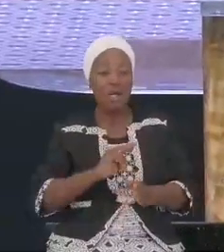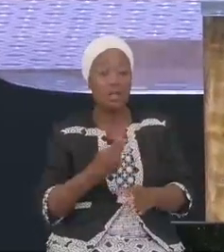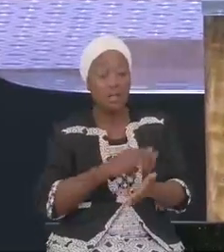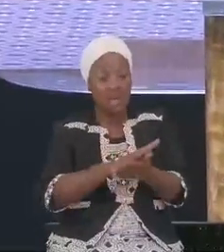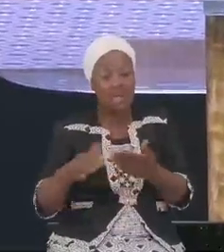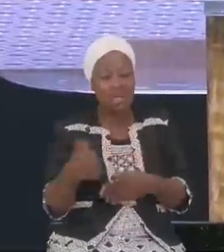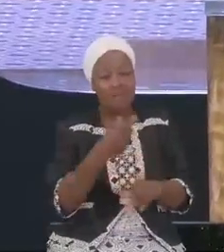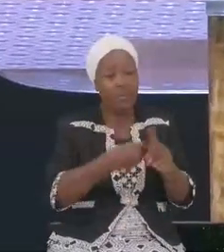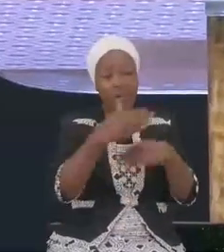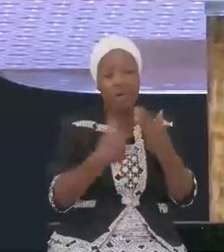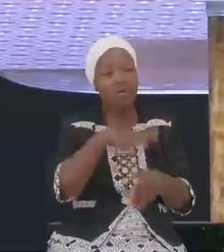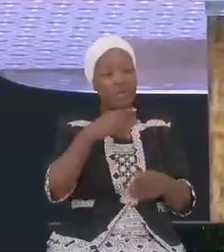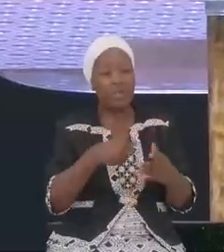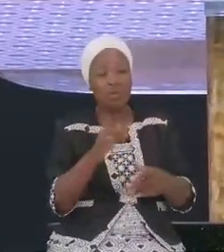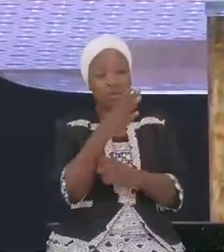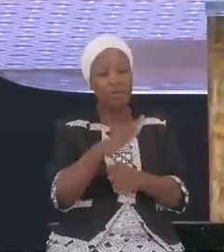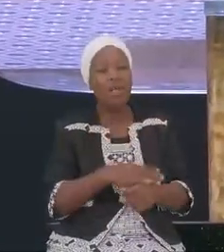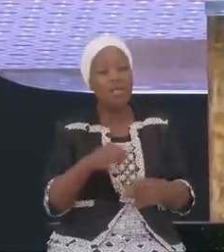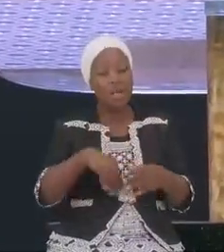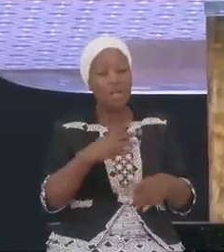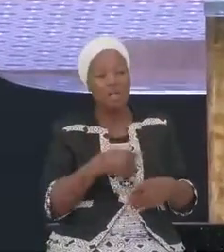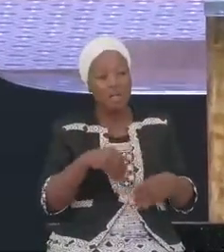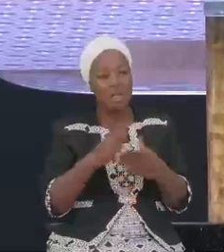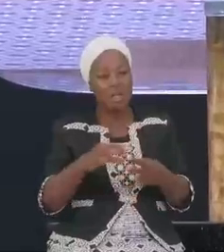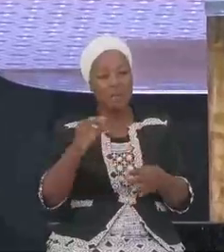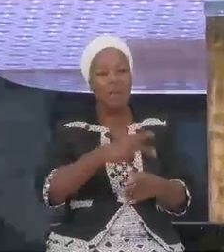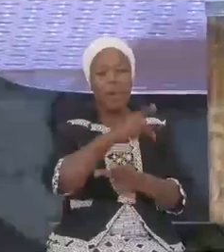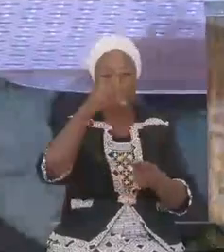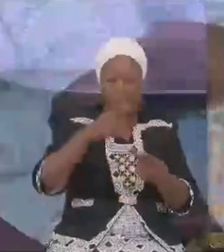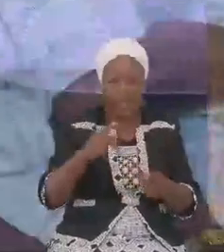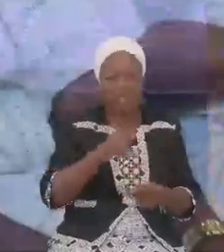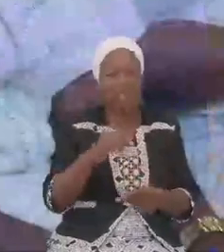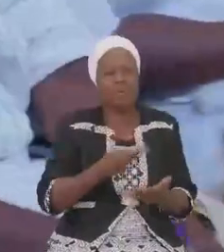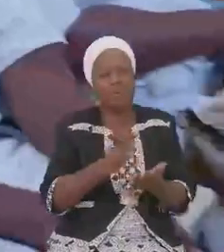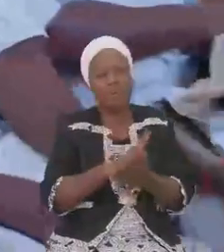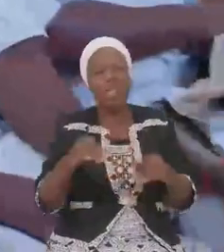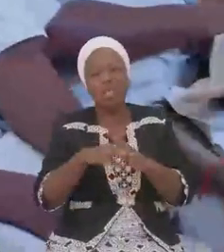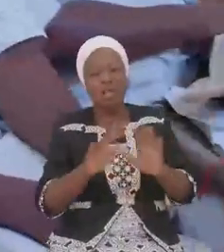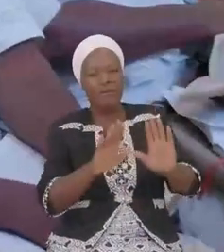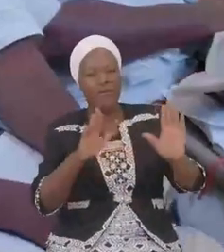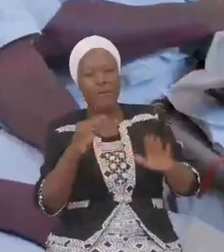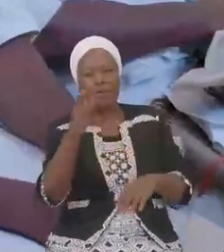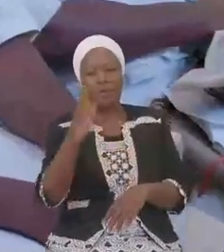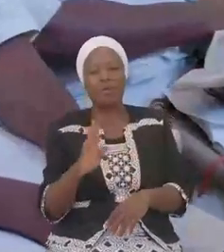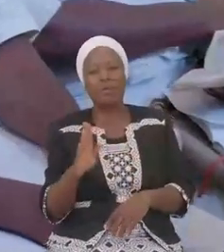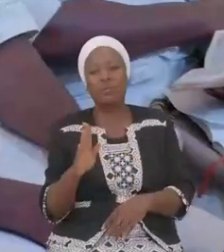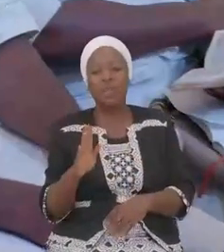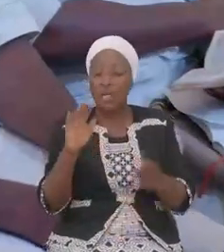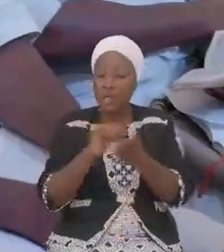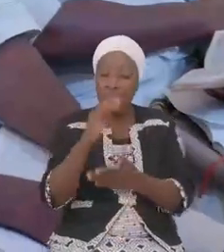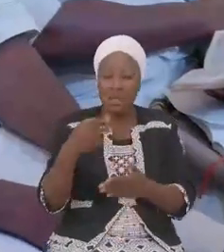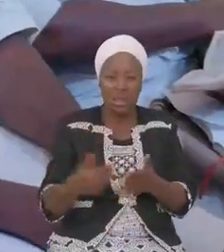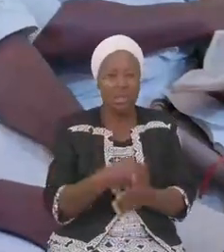chair et de l'esprit en achevant notre sanctification dans la crainte de Dieu. C'est la nouvelle